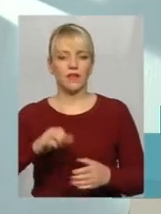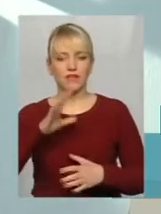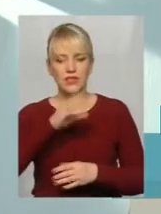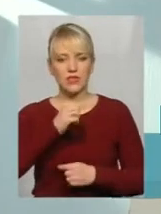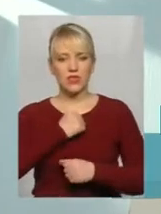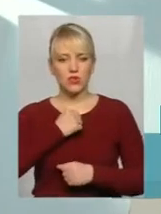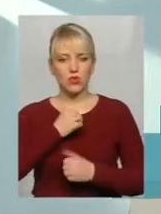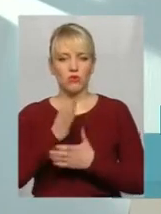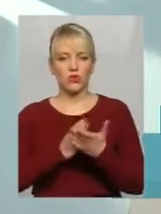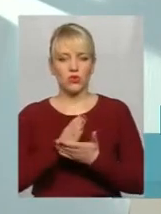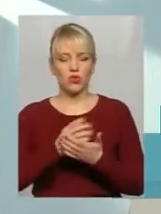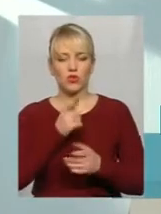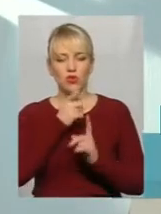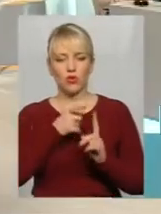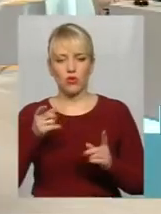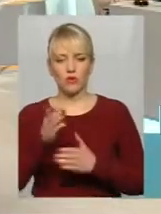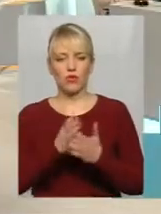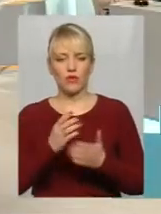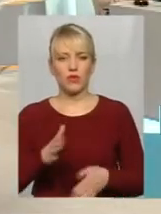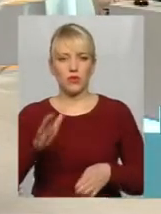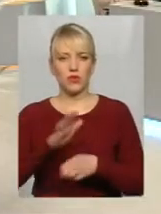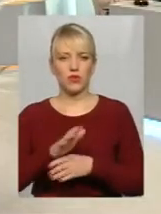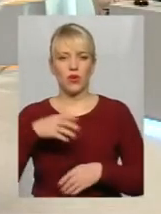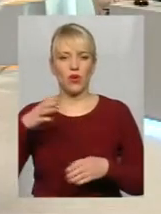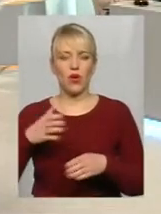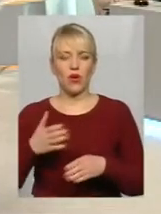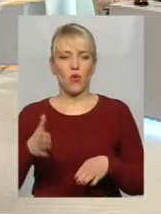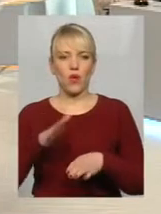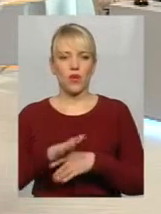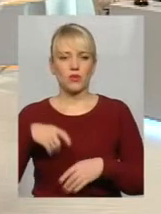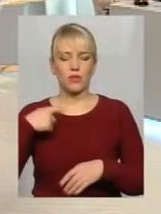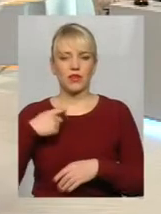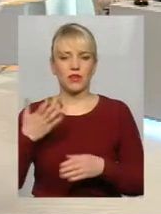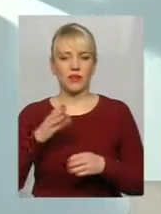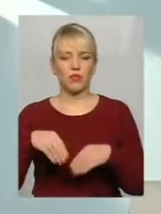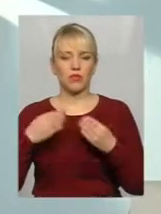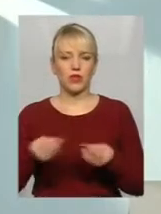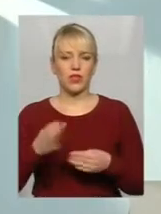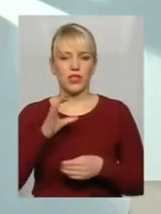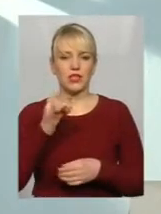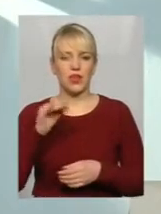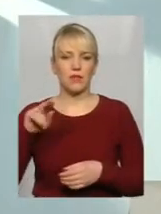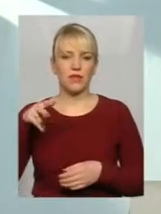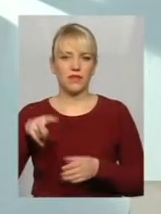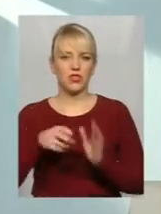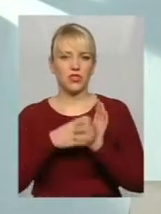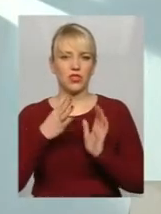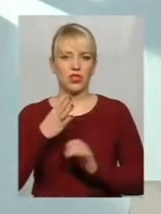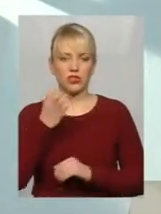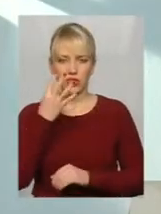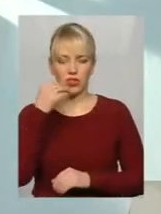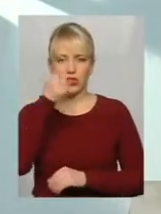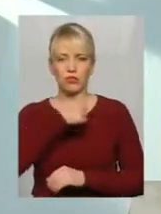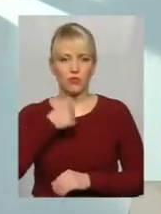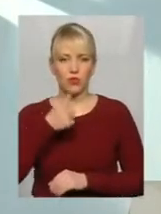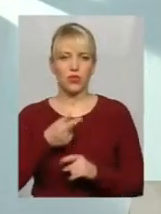військовослужбовці строкової служби, відповідно до указу президента, який був виданий в серпні 2014 року, на зону